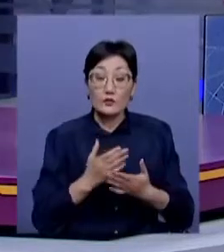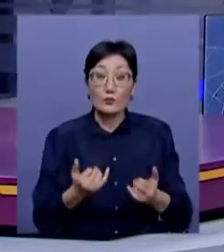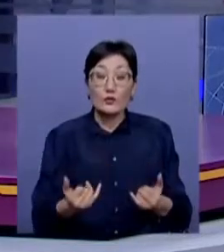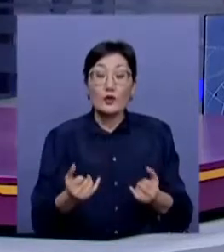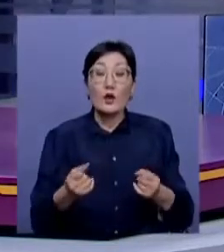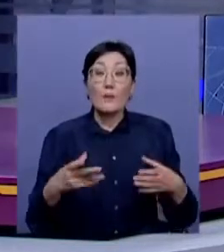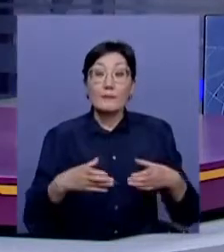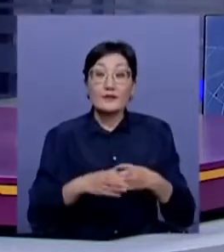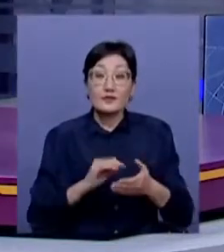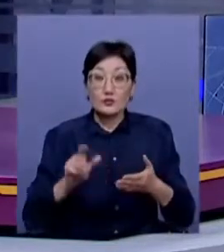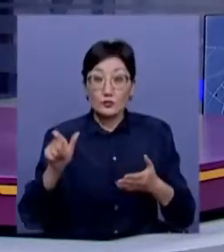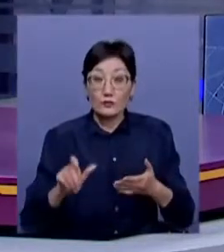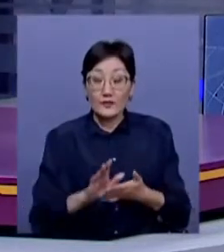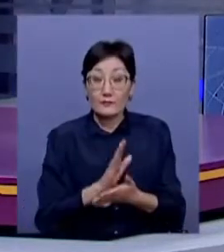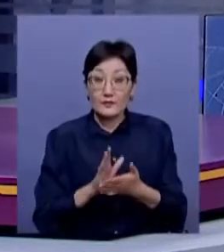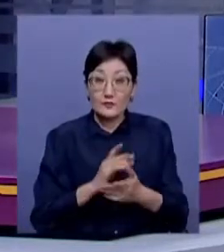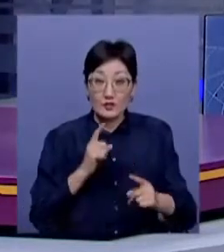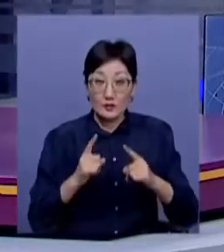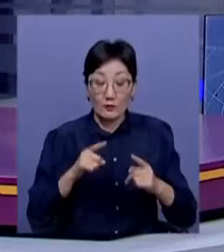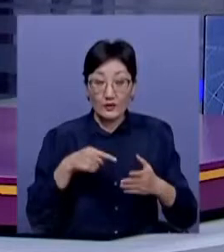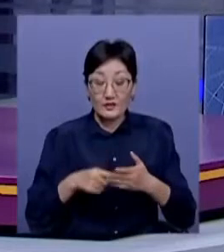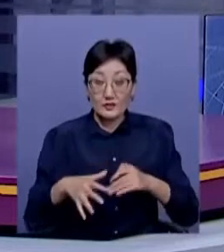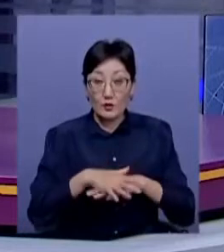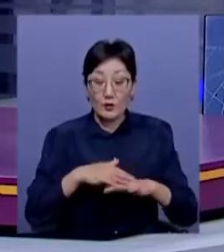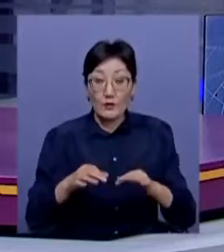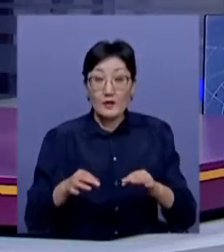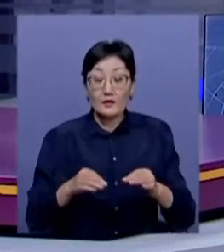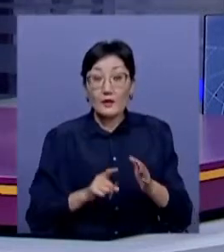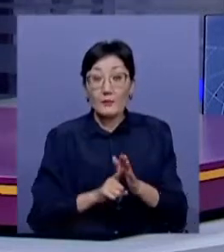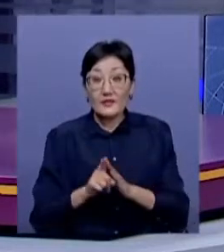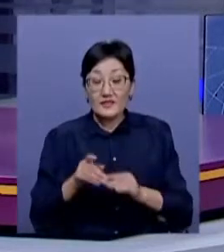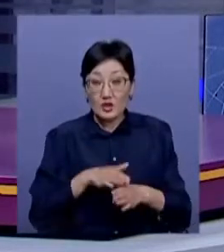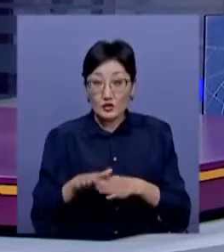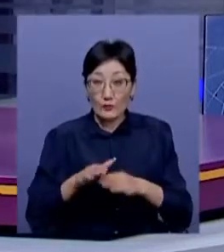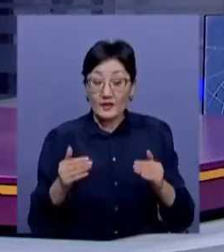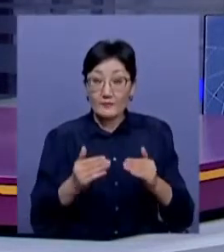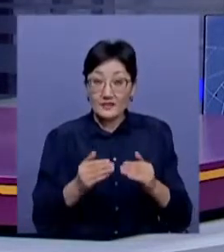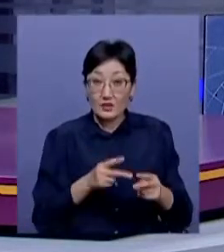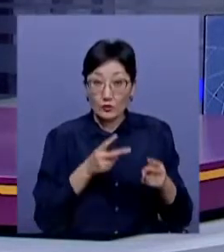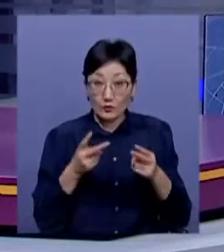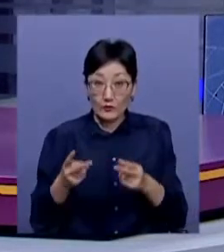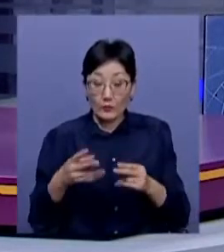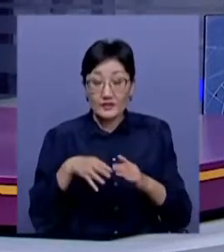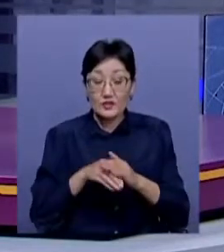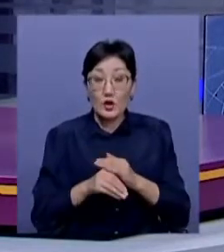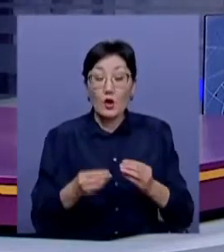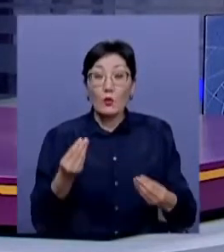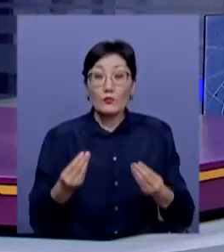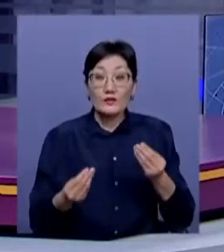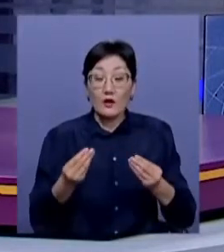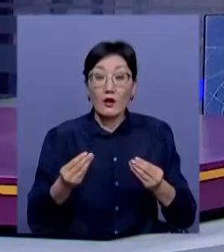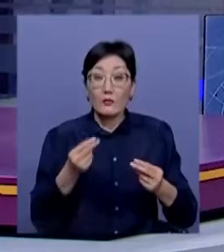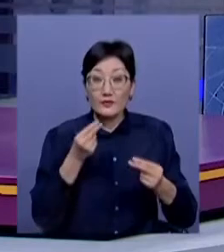Бүгін бір топ тілші баспасөз турында қала тұрғындарының бастамасымен жүзеге асып жатқан нысандарды аралады. Олардың қатарында ойын және